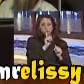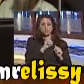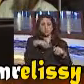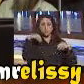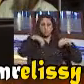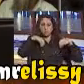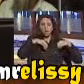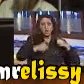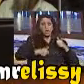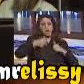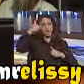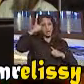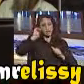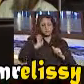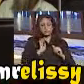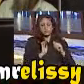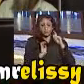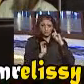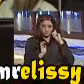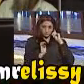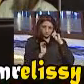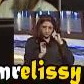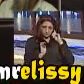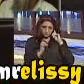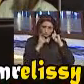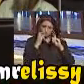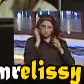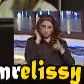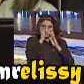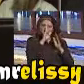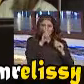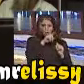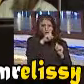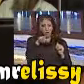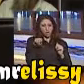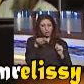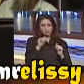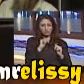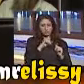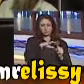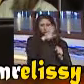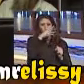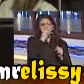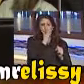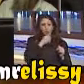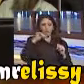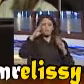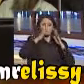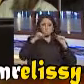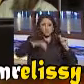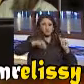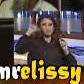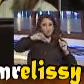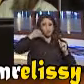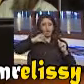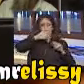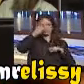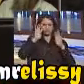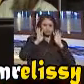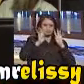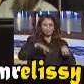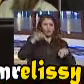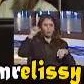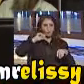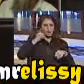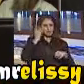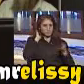فيها هذه الحوادث المفتعلة وهذا العنف الممنهج الذي يسيء إلى صورة مصر وإلى وجه مصر الحضاري.